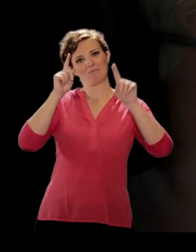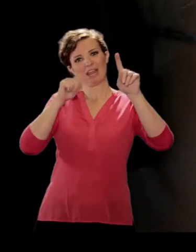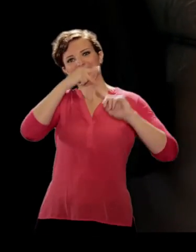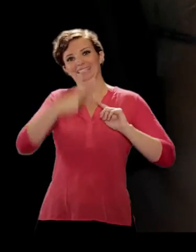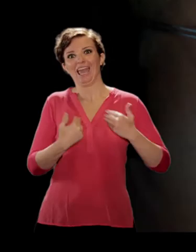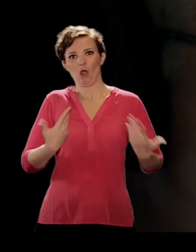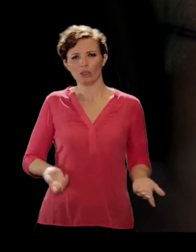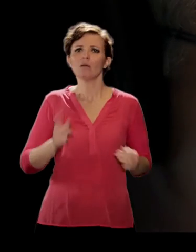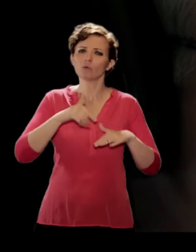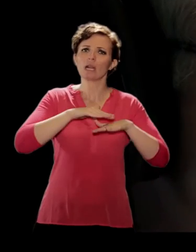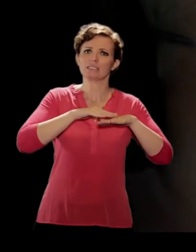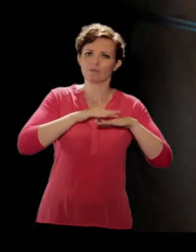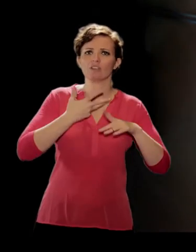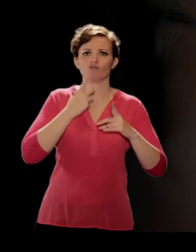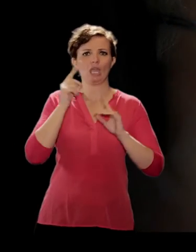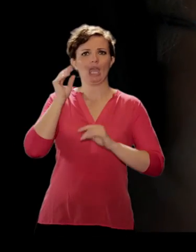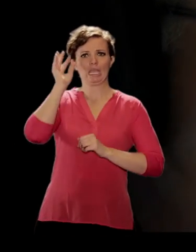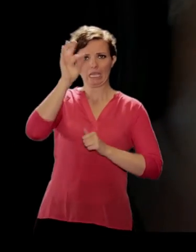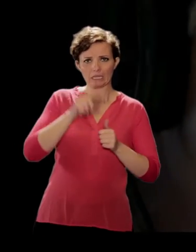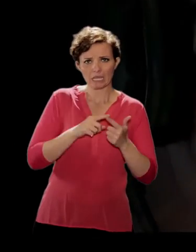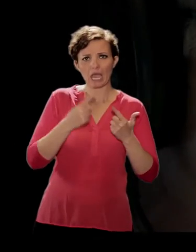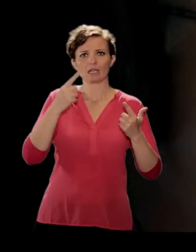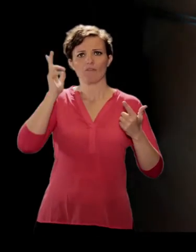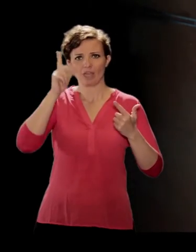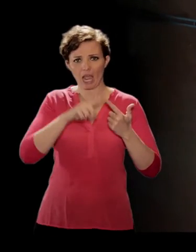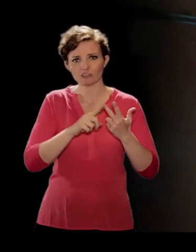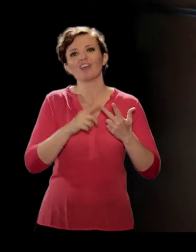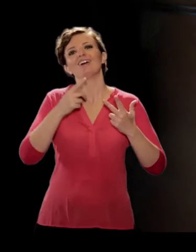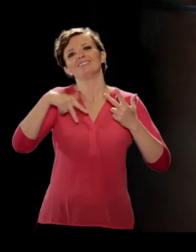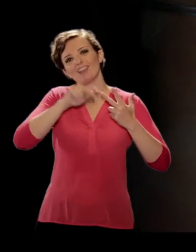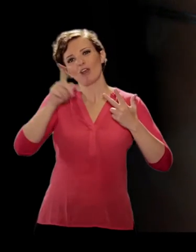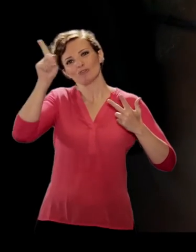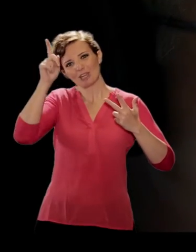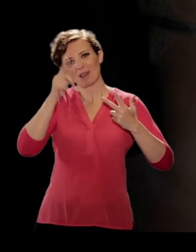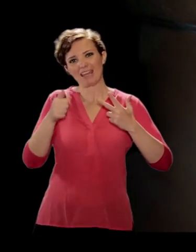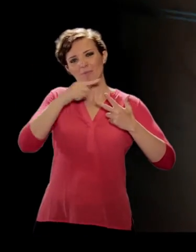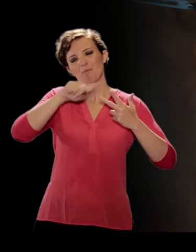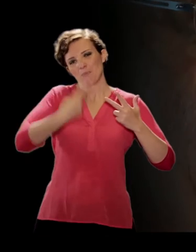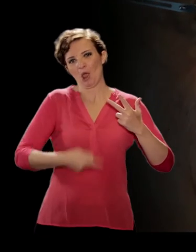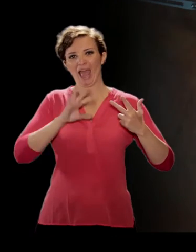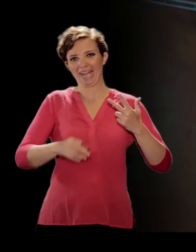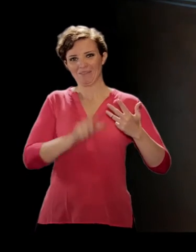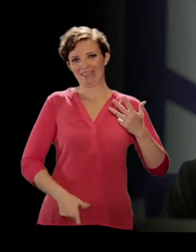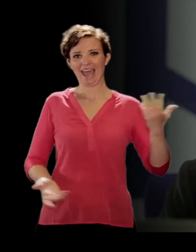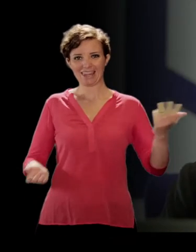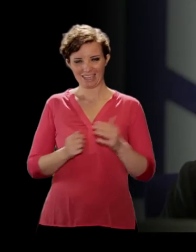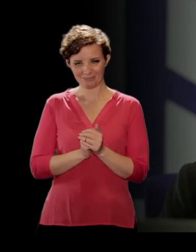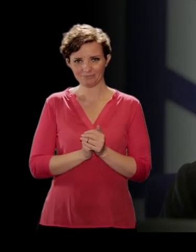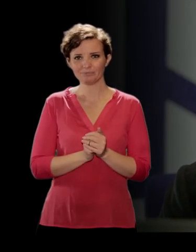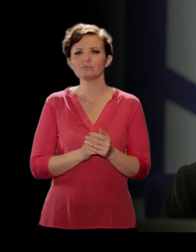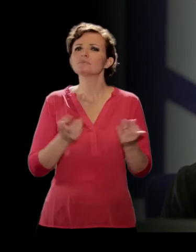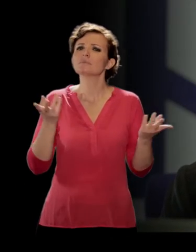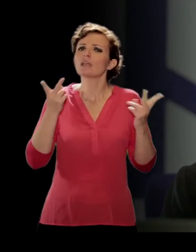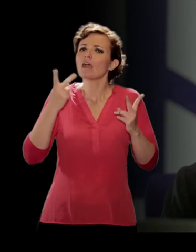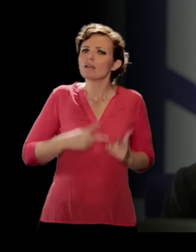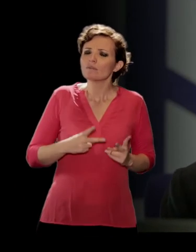pari passo con l'Inghilterra e la Francia, la Germania ancora una volta un po' più in testa. E di che cosa si